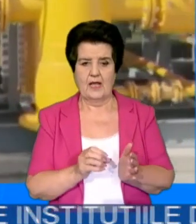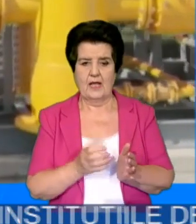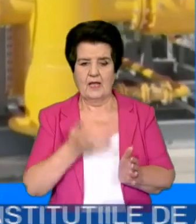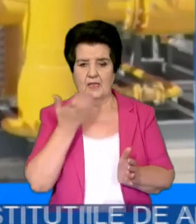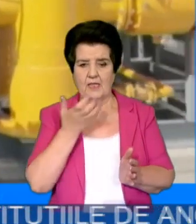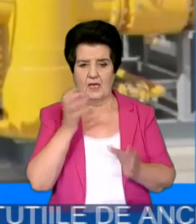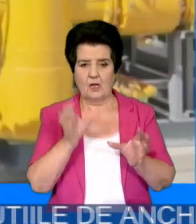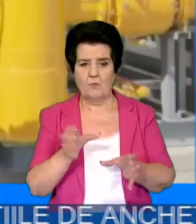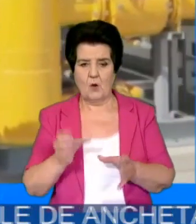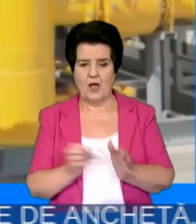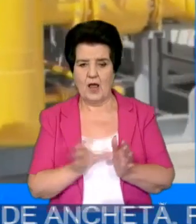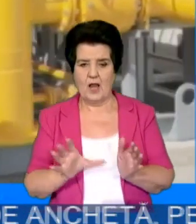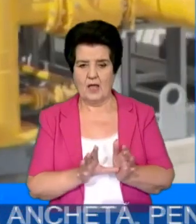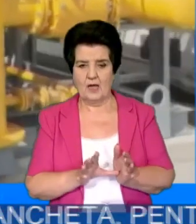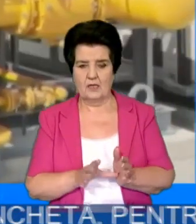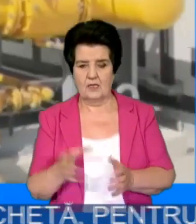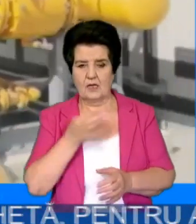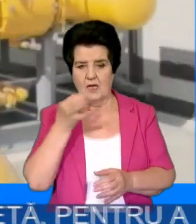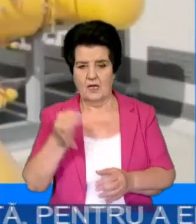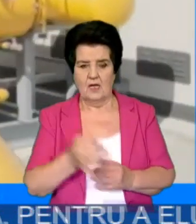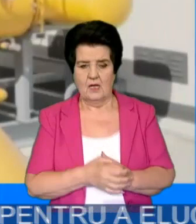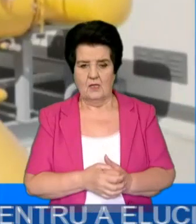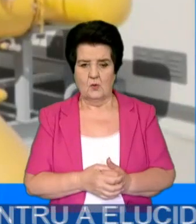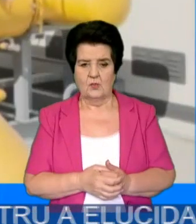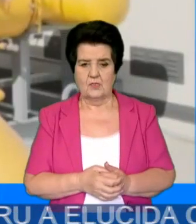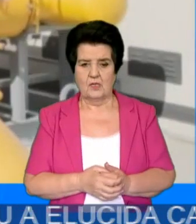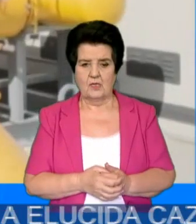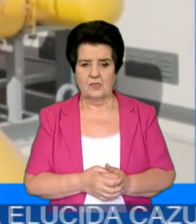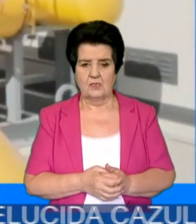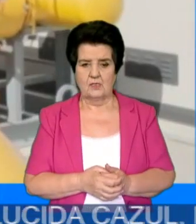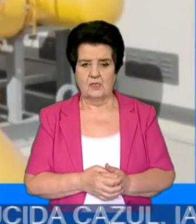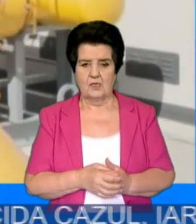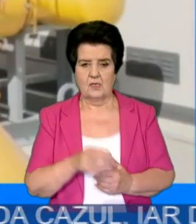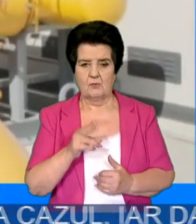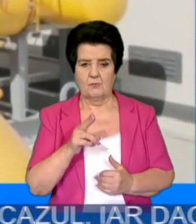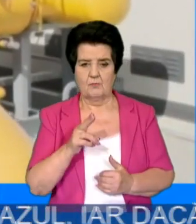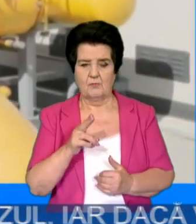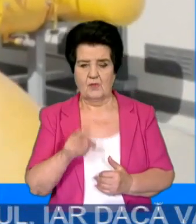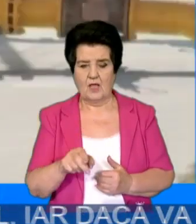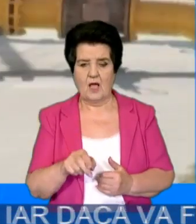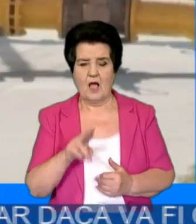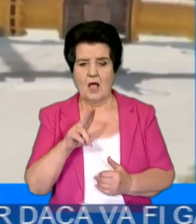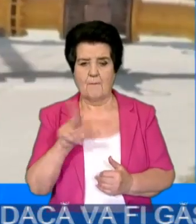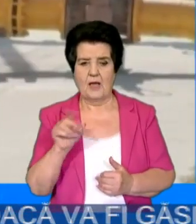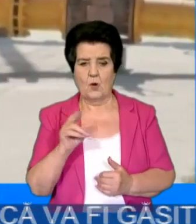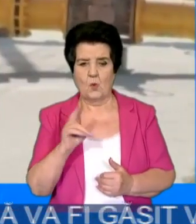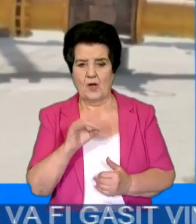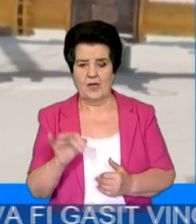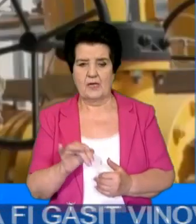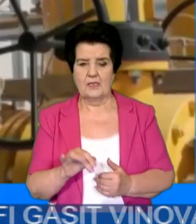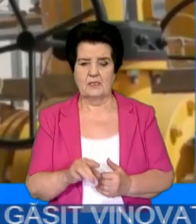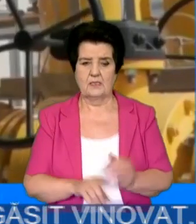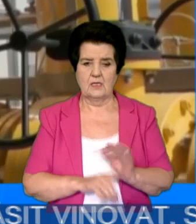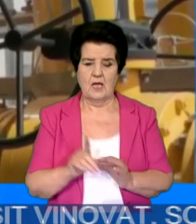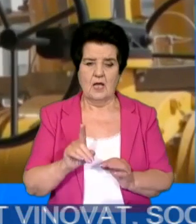degeaba a anunțat vicepremierul Spânu că s-a purces la achiziționarea păcurii, pentru că nu este exclus